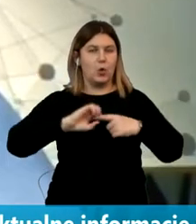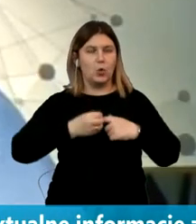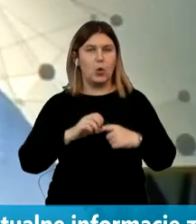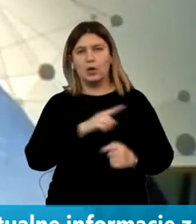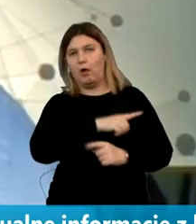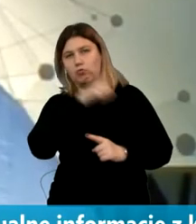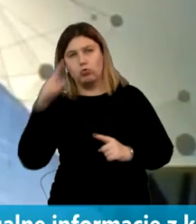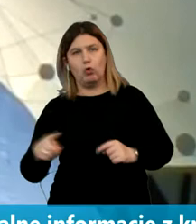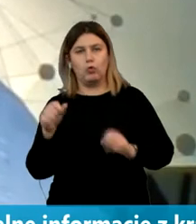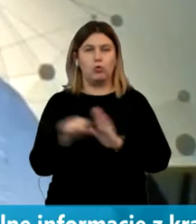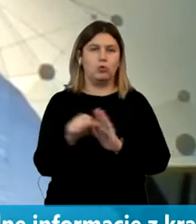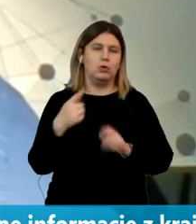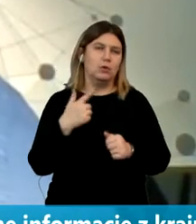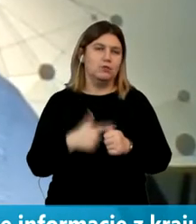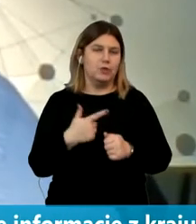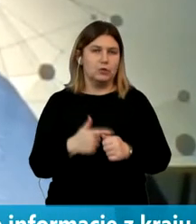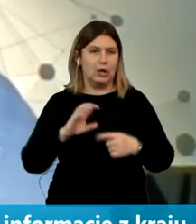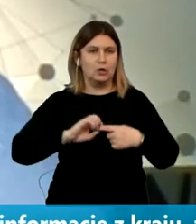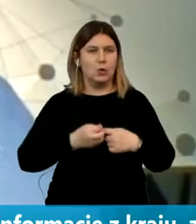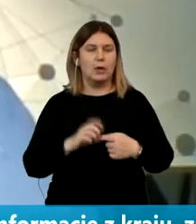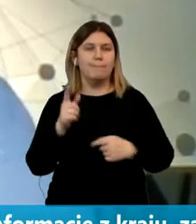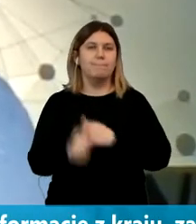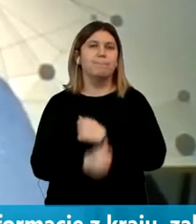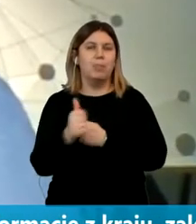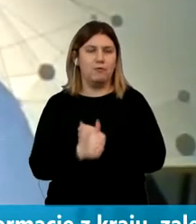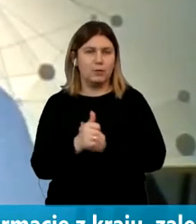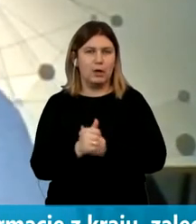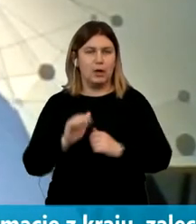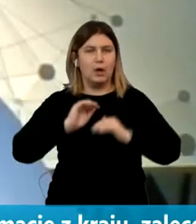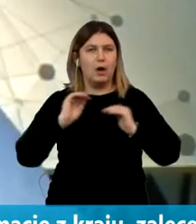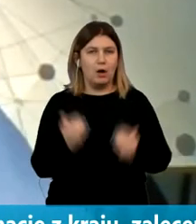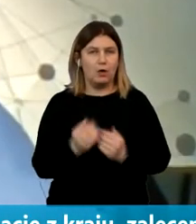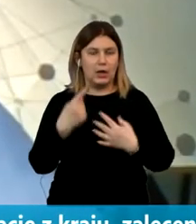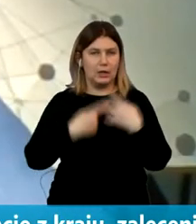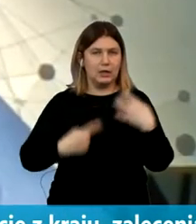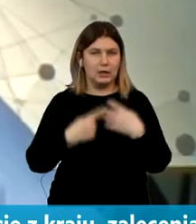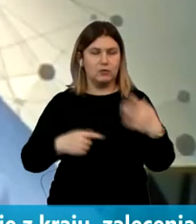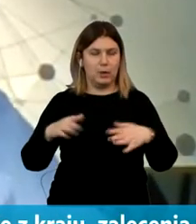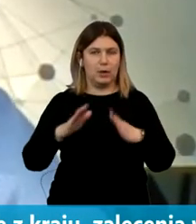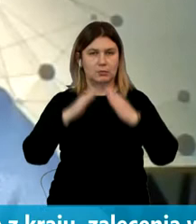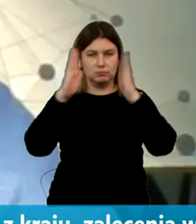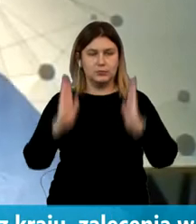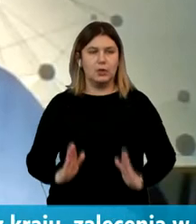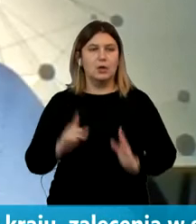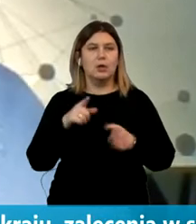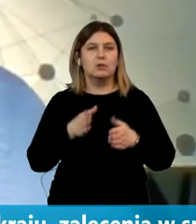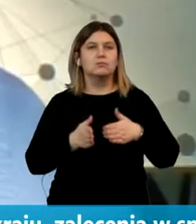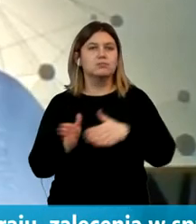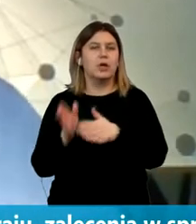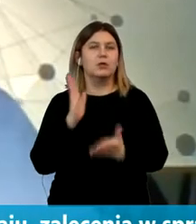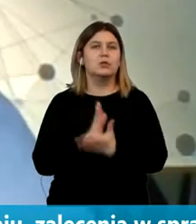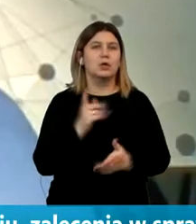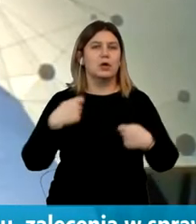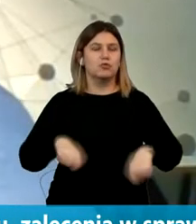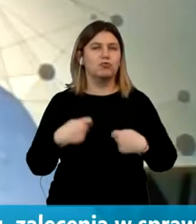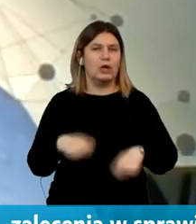do 20 grudnia. Ze względu na ograniczoną liczbę stoisk byłaby to oferta skierowana wyłącznie do